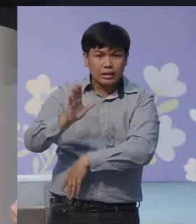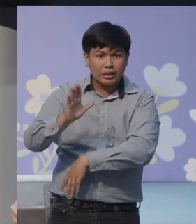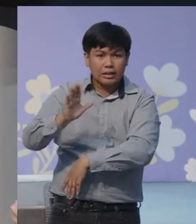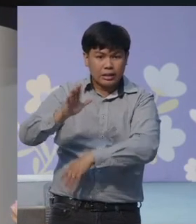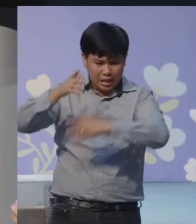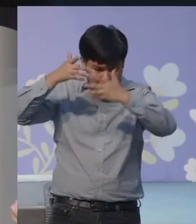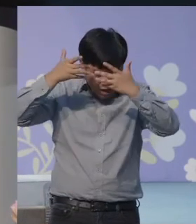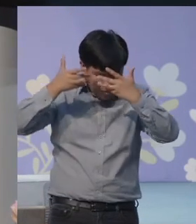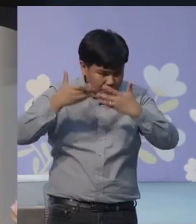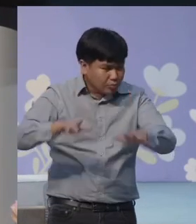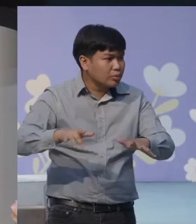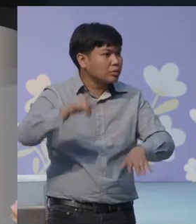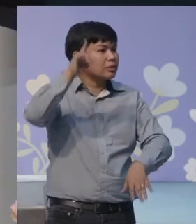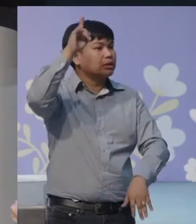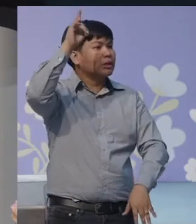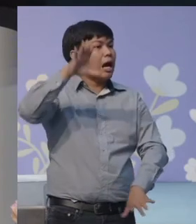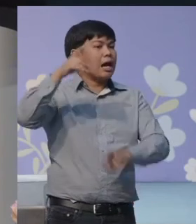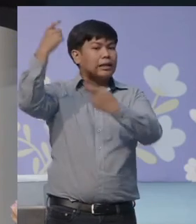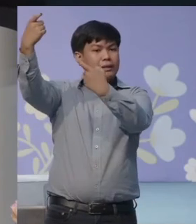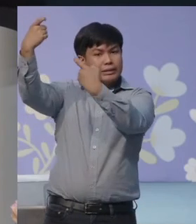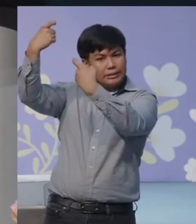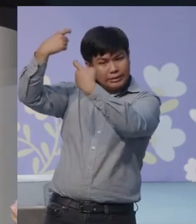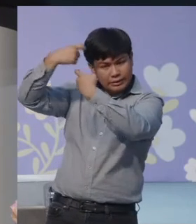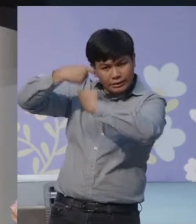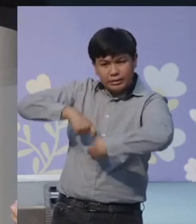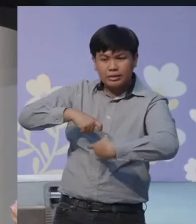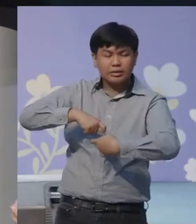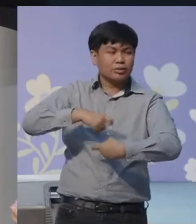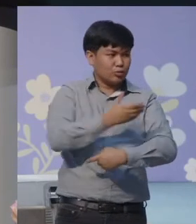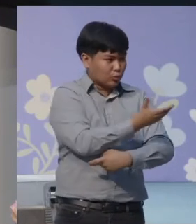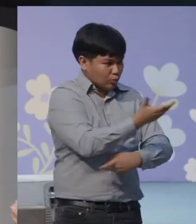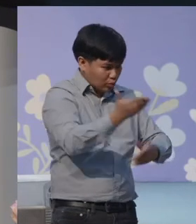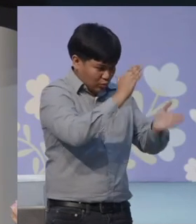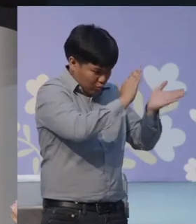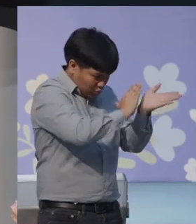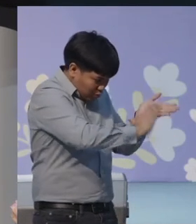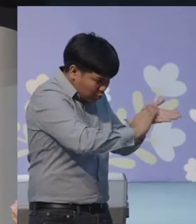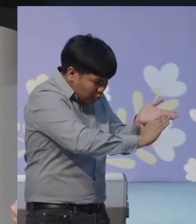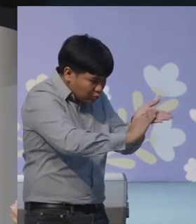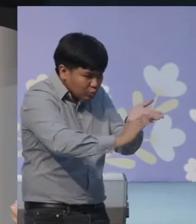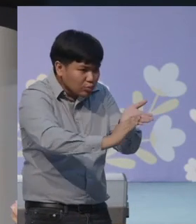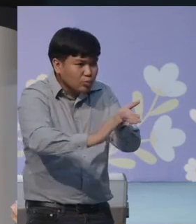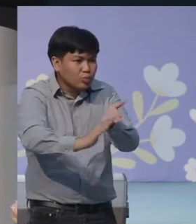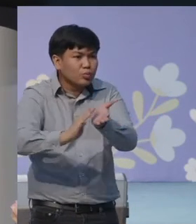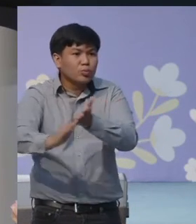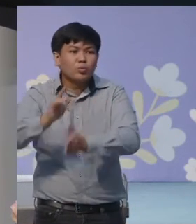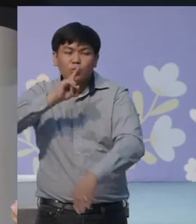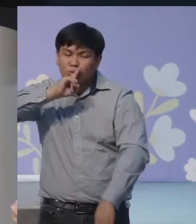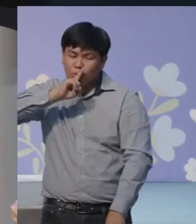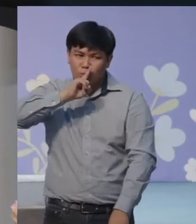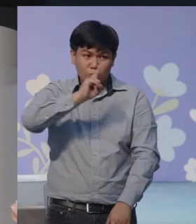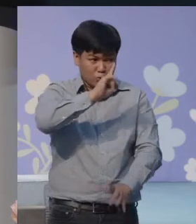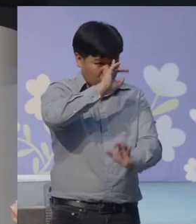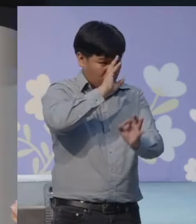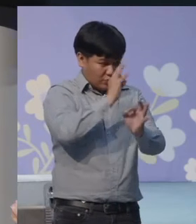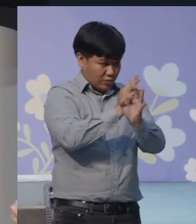at nabigay ng Panginoon sa inyo ang tunay na